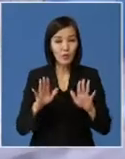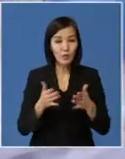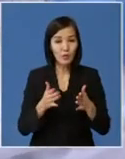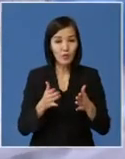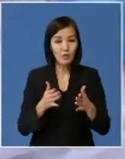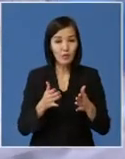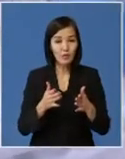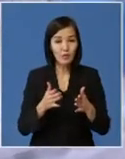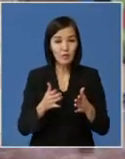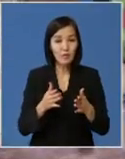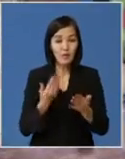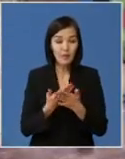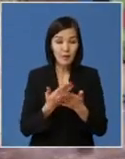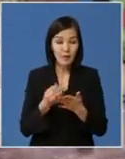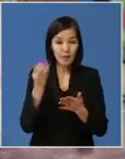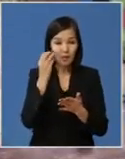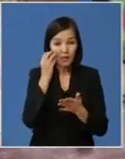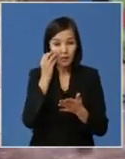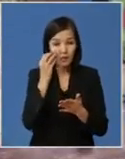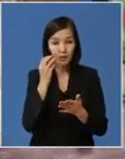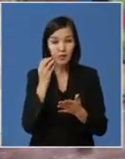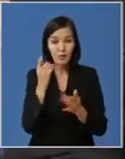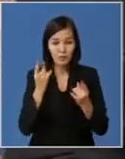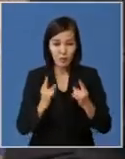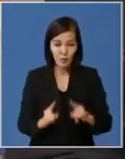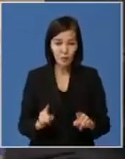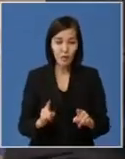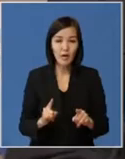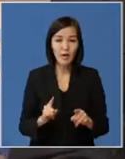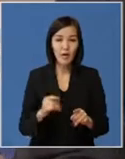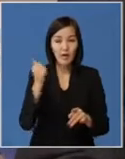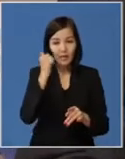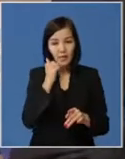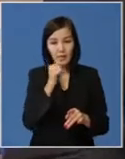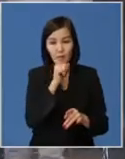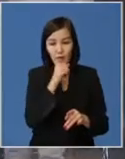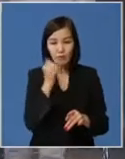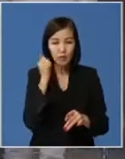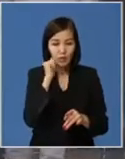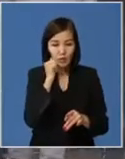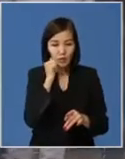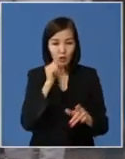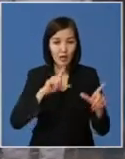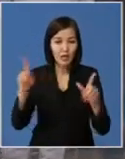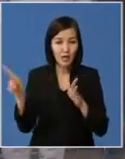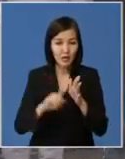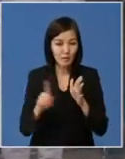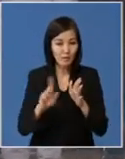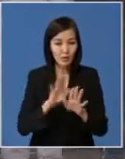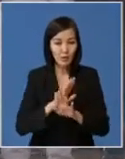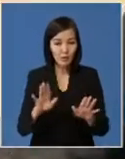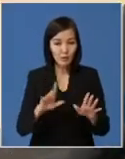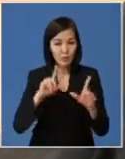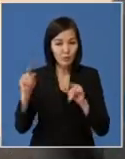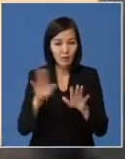келіндердің айгүні жетіп, балашаға қариялар сырқаттана қалса, енді кегенге шақпылап сабылмайды. Болдық дейді ауылдықтар. Бұл